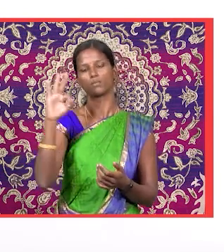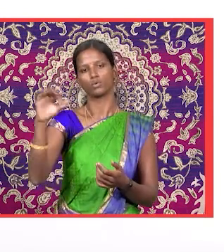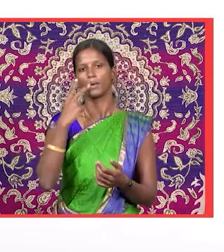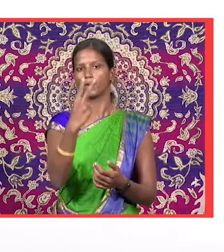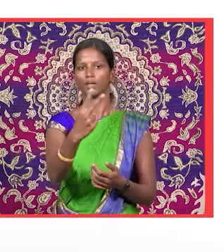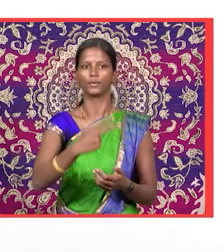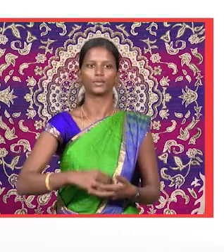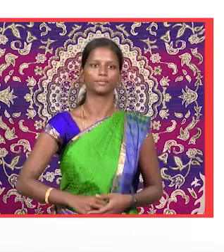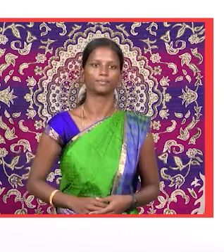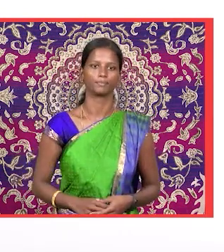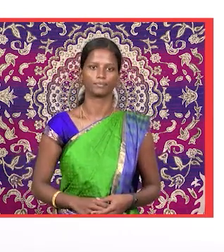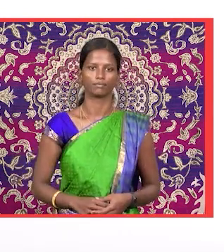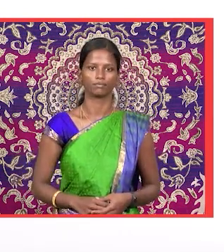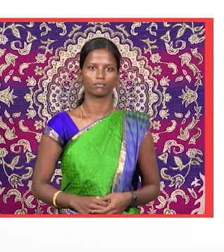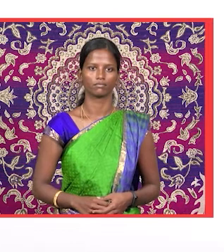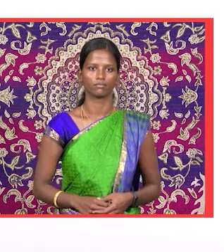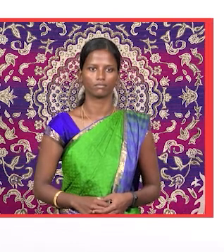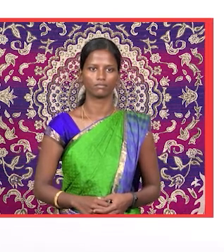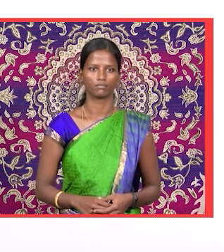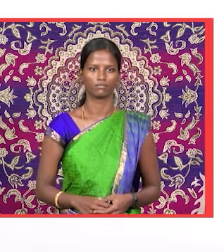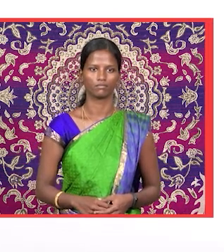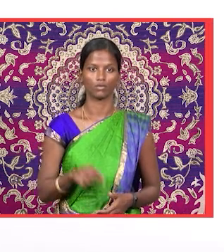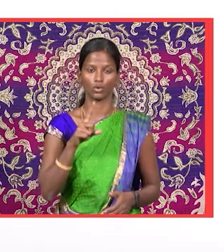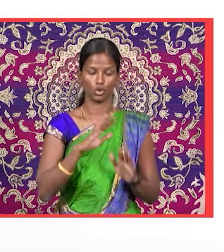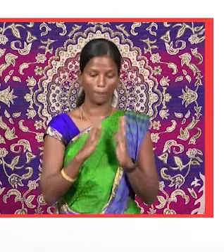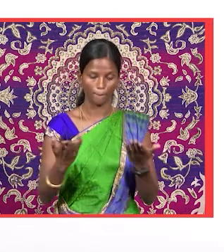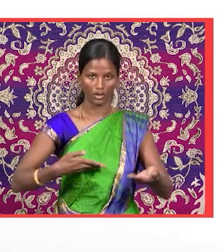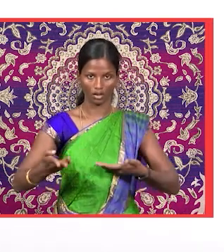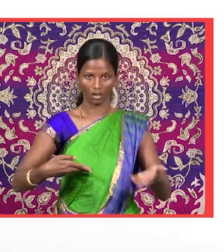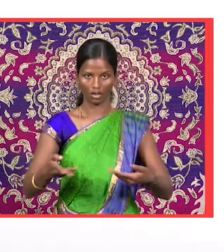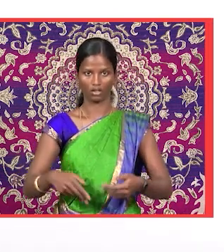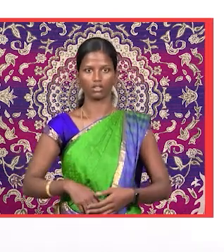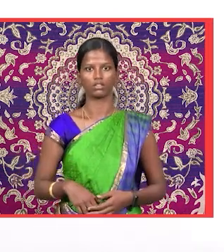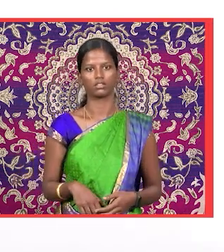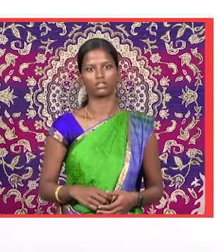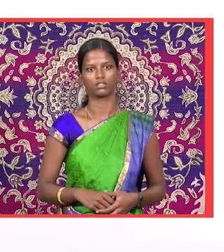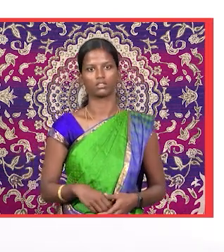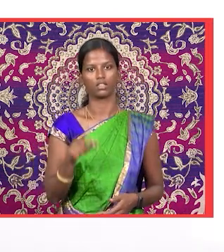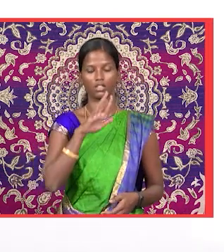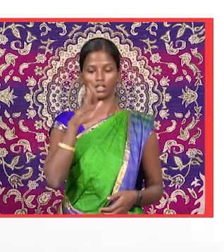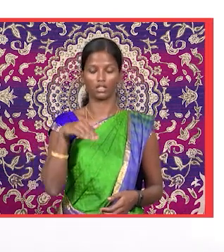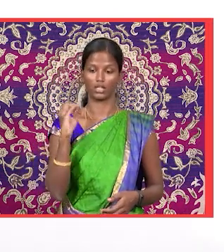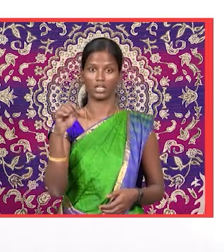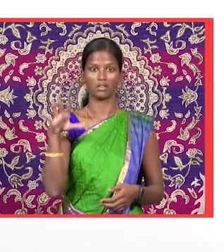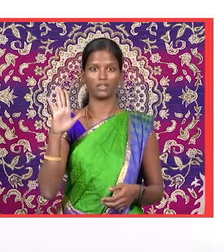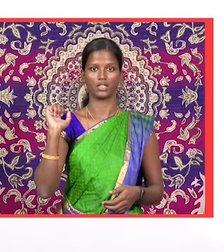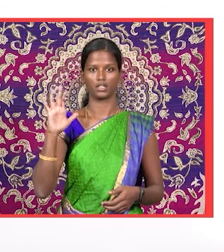கணக்குகள் பார்க்கலாம். பயிற்சி 2.3 முதல் கணக்கு. ஒரு புத்தக கடையில் உள்ள